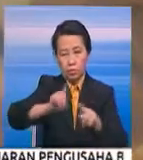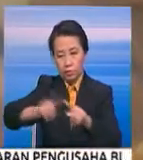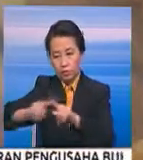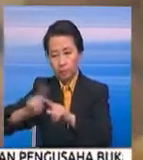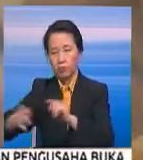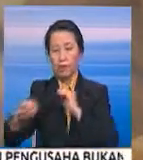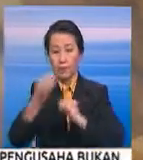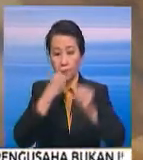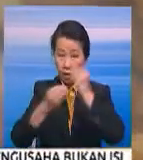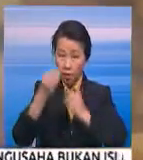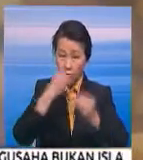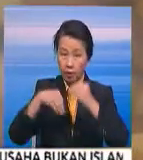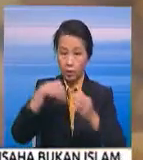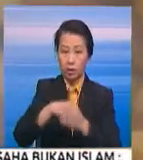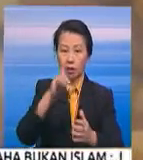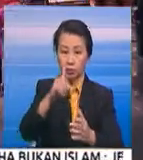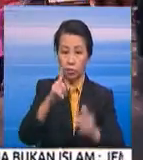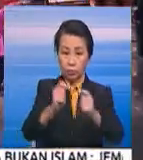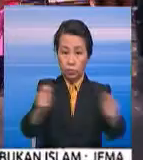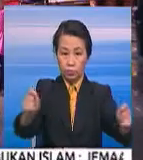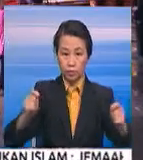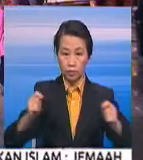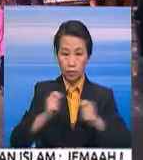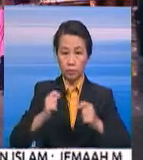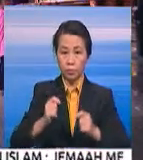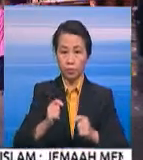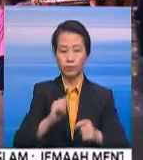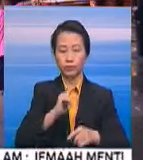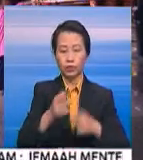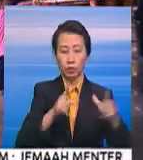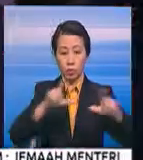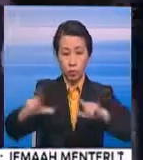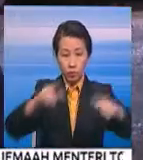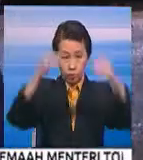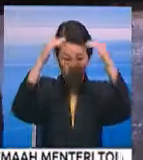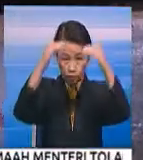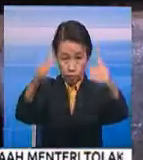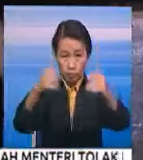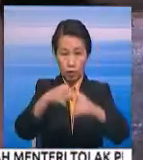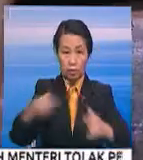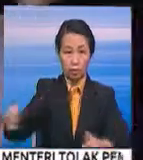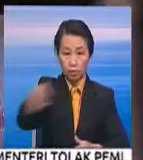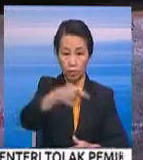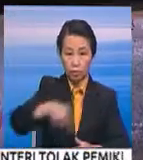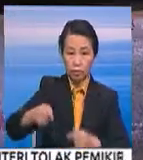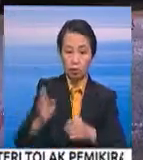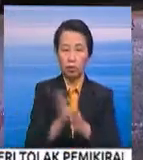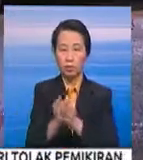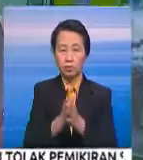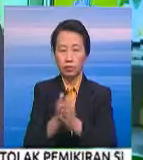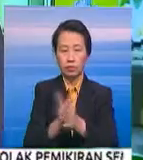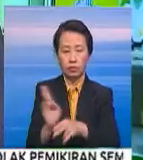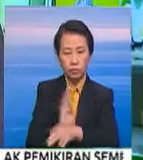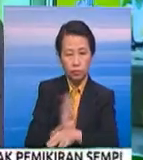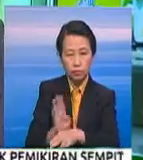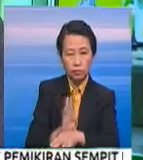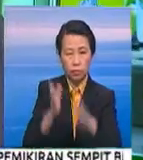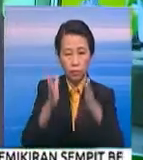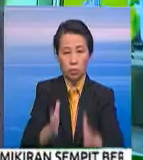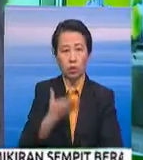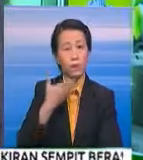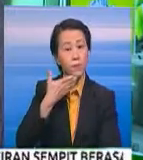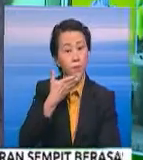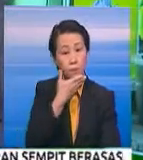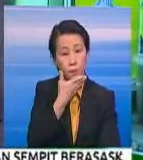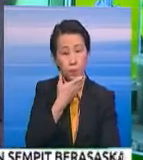variasi makanan dalam satu tempat. Majoriti pengusaha trak makanan di sini adalah dalam kalangan usahawan muda. Saya dah berniaga